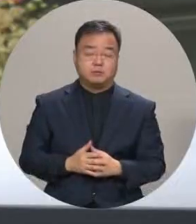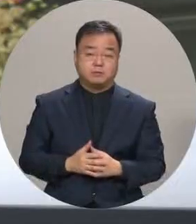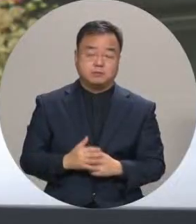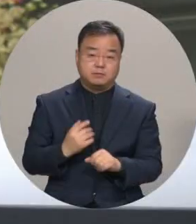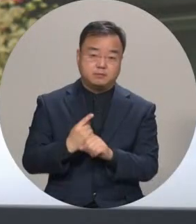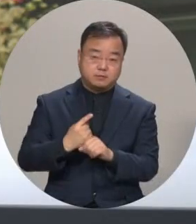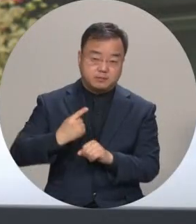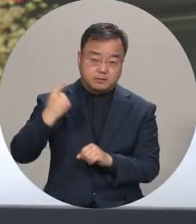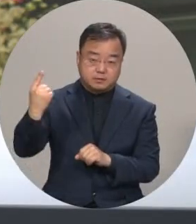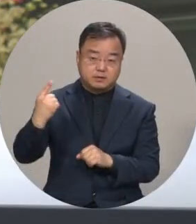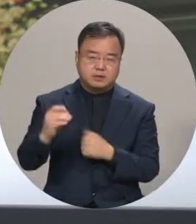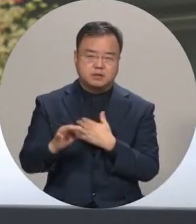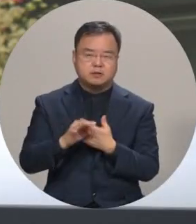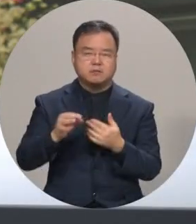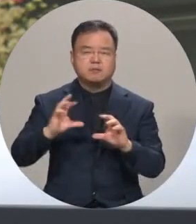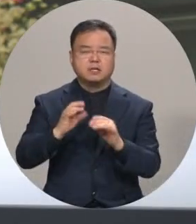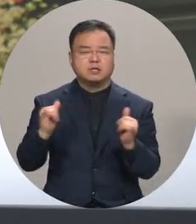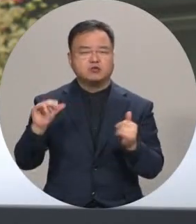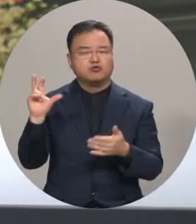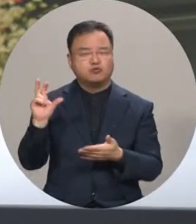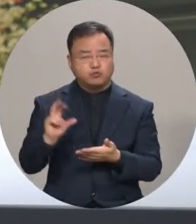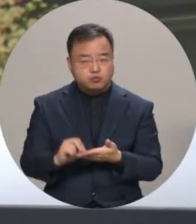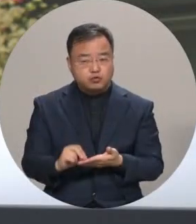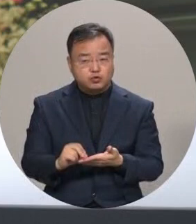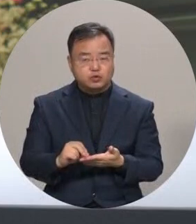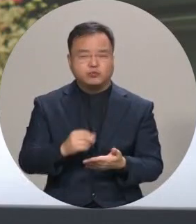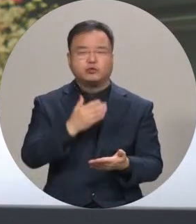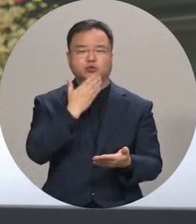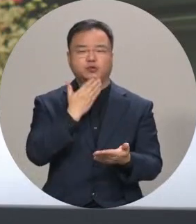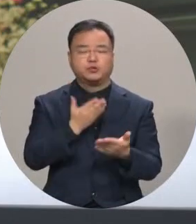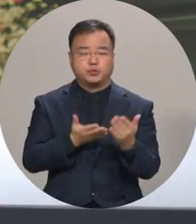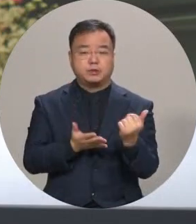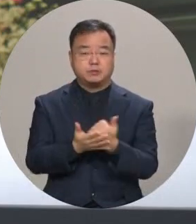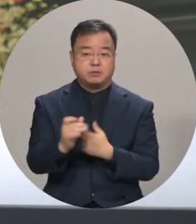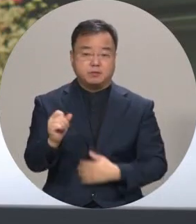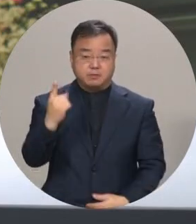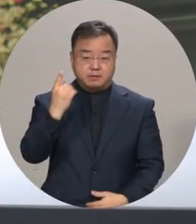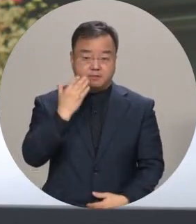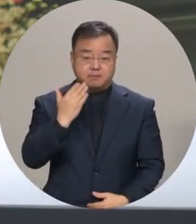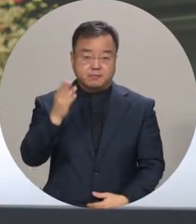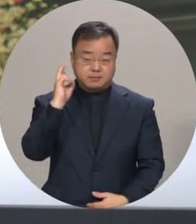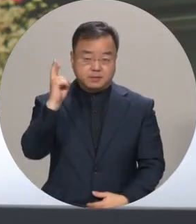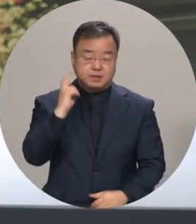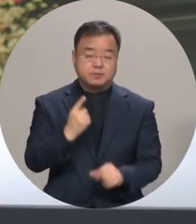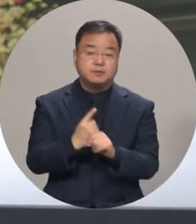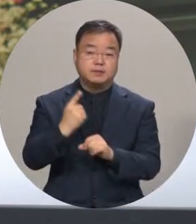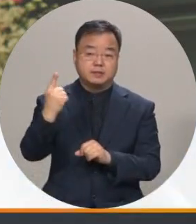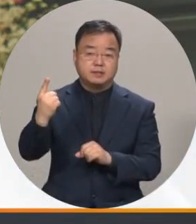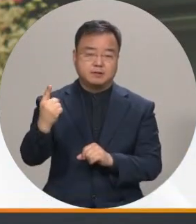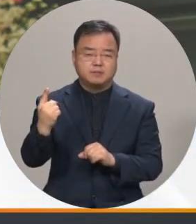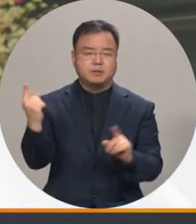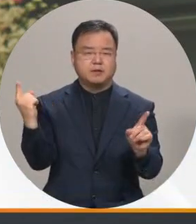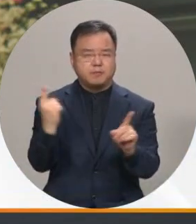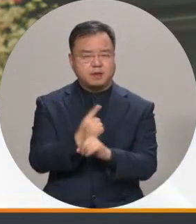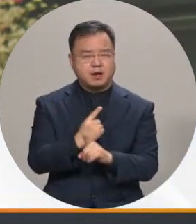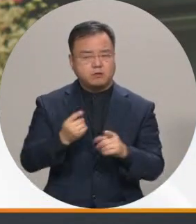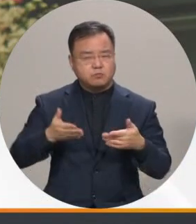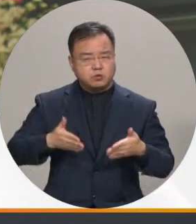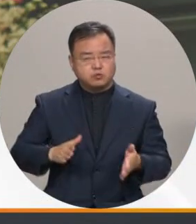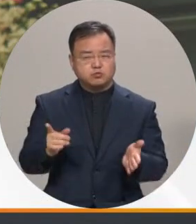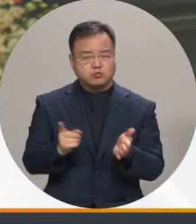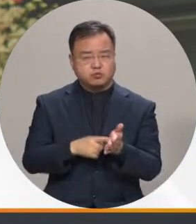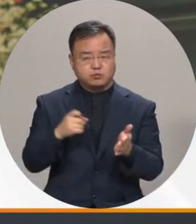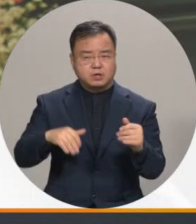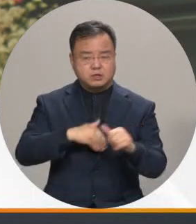인구 문제 측면에서 아주 중요한 원년이 될 수도 있을 것 같은데요 그렇다면 이 내년에 시행되거나 바뀌는이 저출산